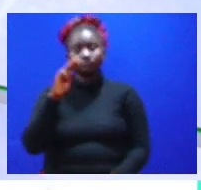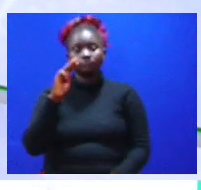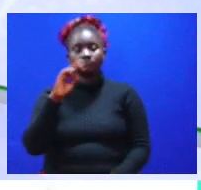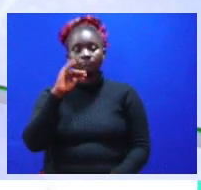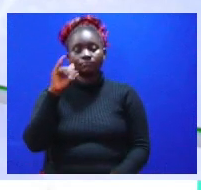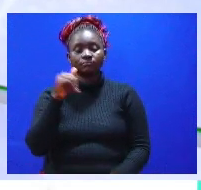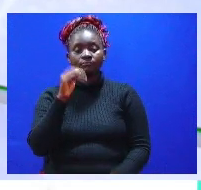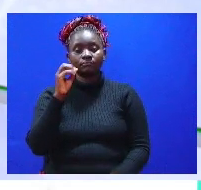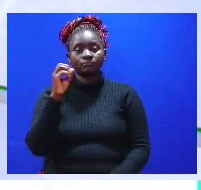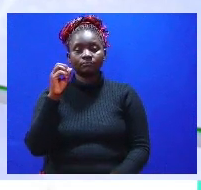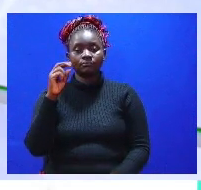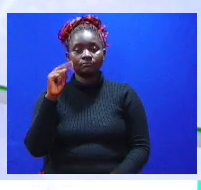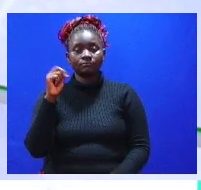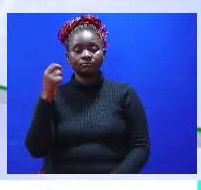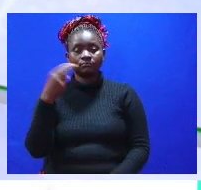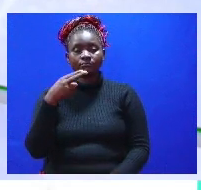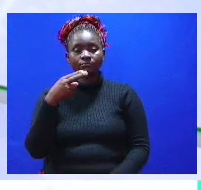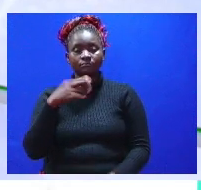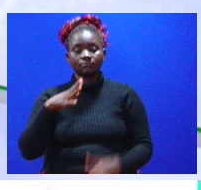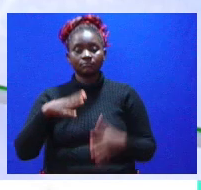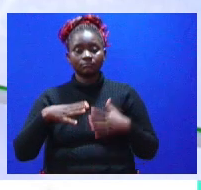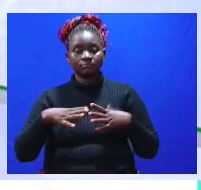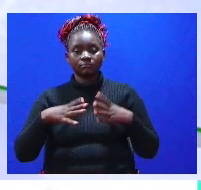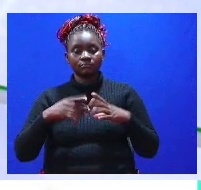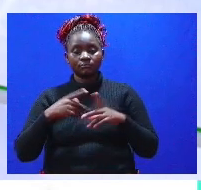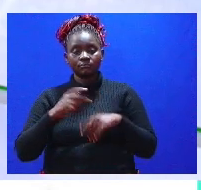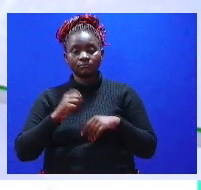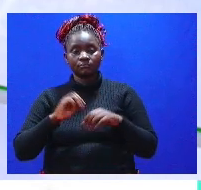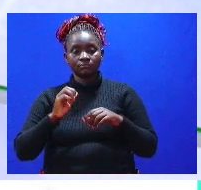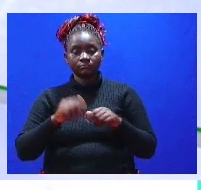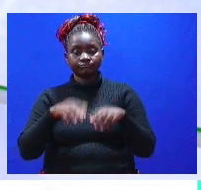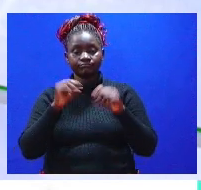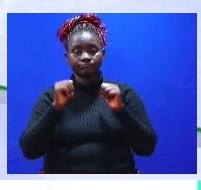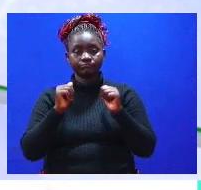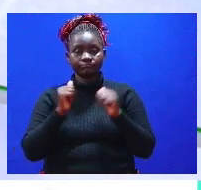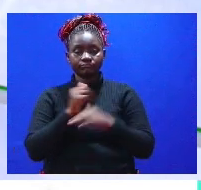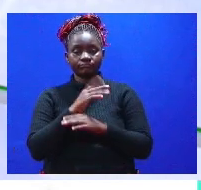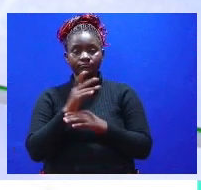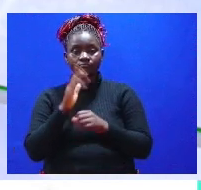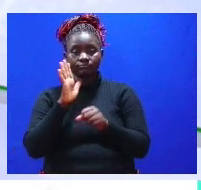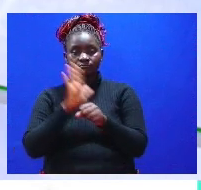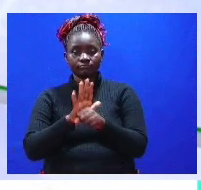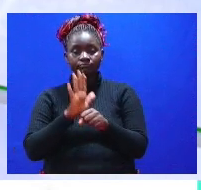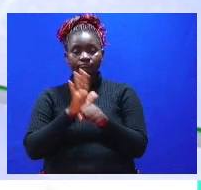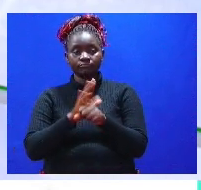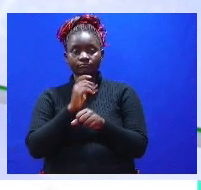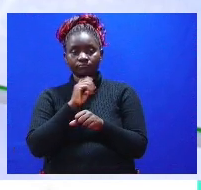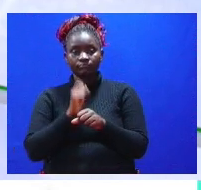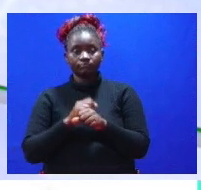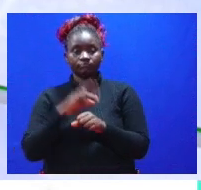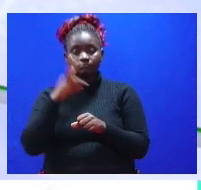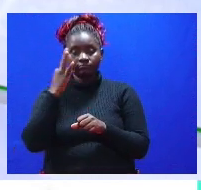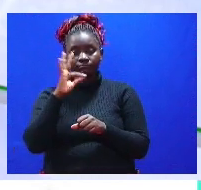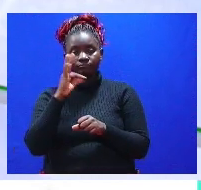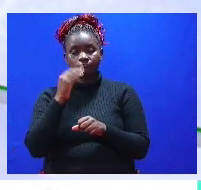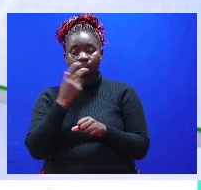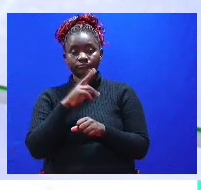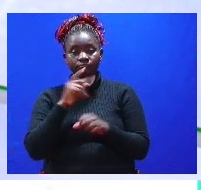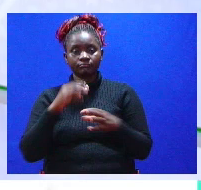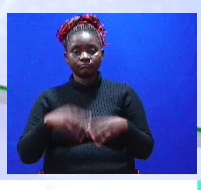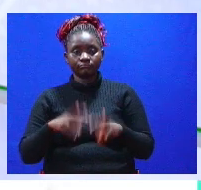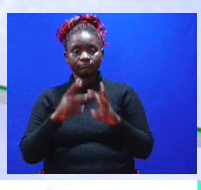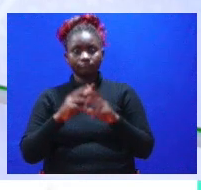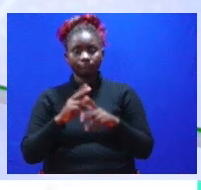abirega kugania abantu go skora se county ya Nyamira go smeka emete yege korobna amatunda asenchire moyo